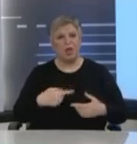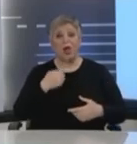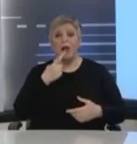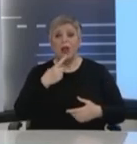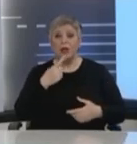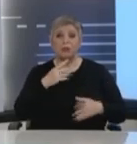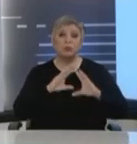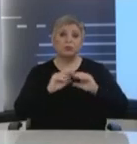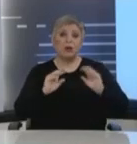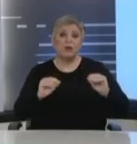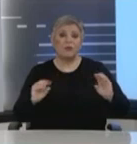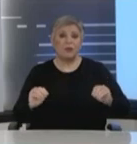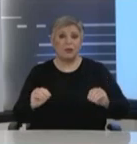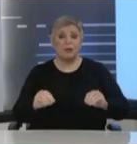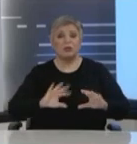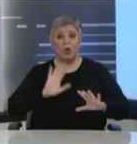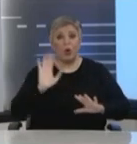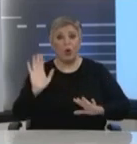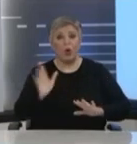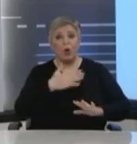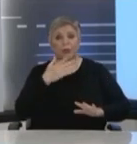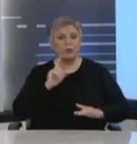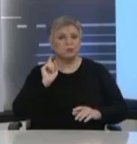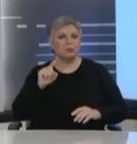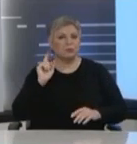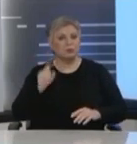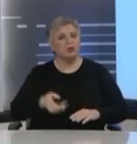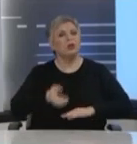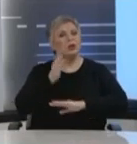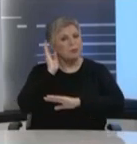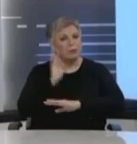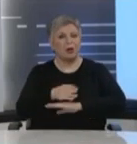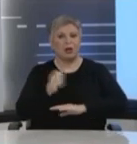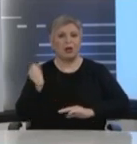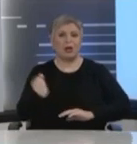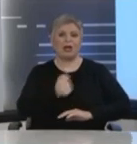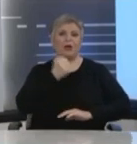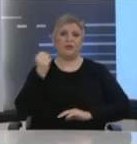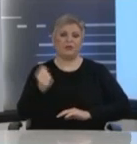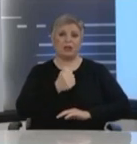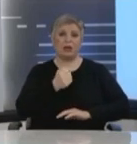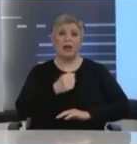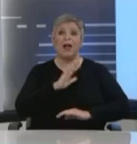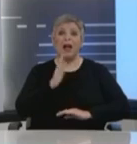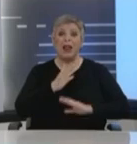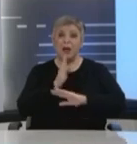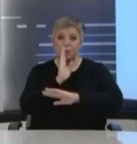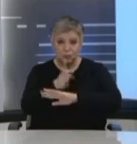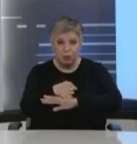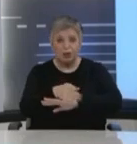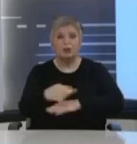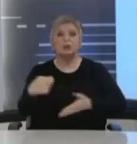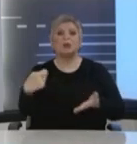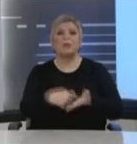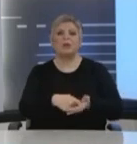αγορά, να υποστεί τις αυστηρές κυρώσεις και να πληρώσει τα υψηλά πρόστιμα που επιβάλλονται